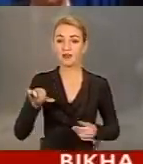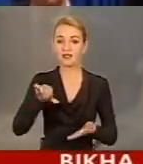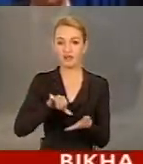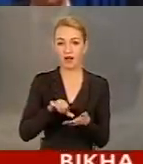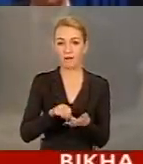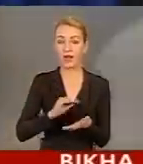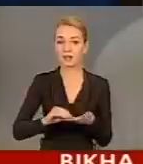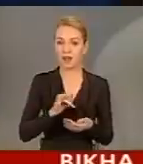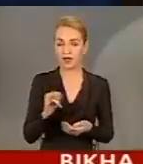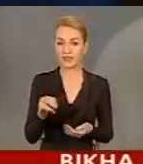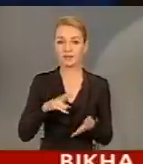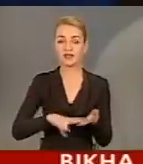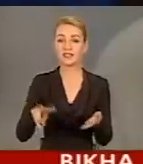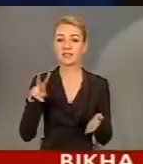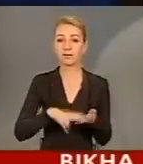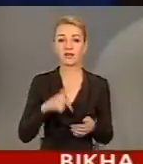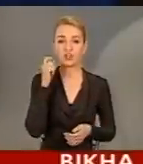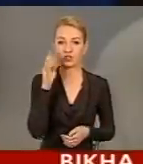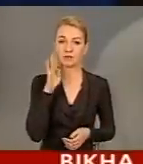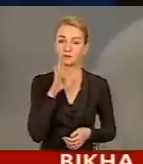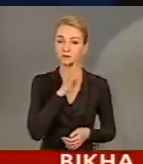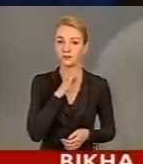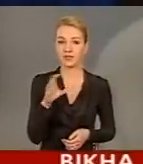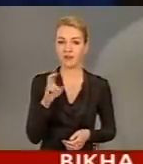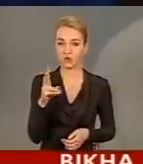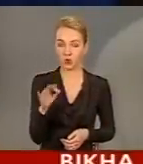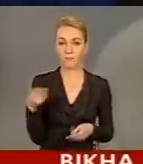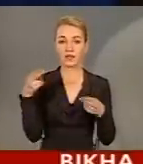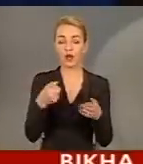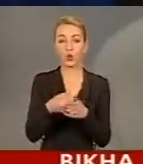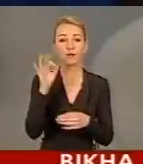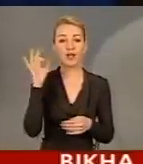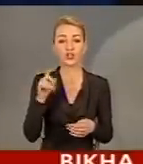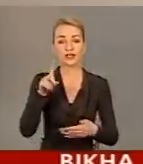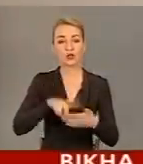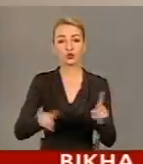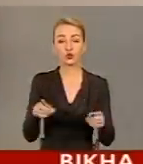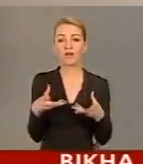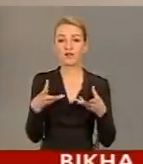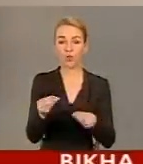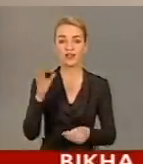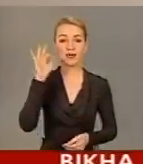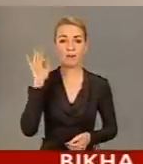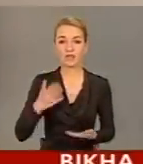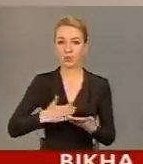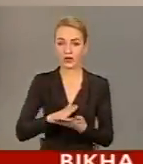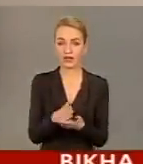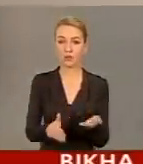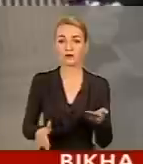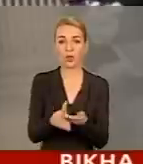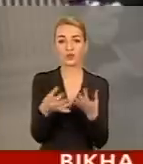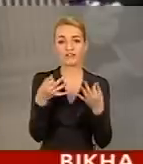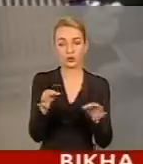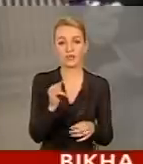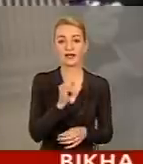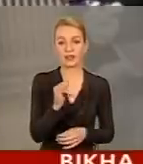представниками канцелярії. 77-річна Марія Савченко каже, приїхала до Німеччини з надією, що впливові німецькі політики посприяють